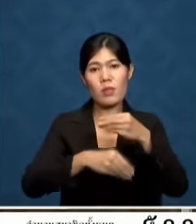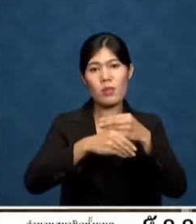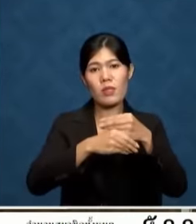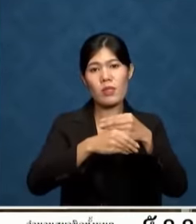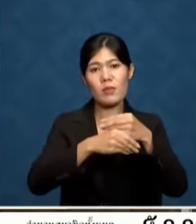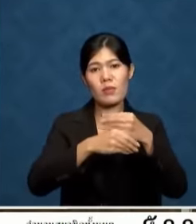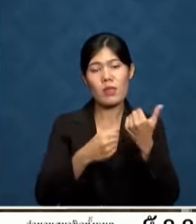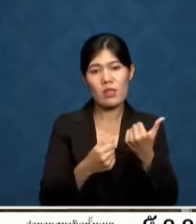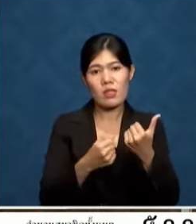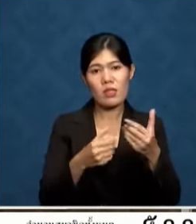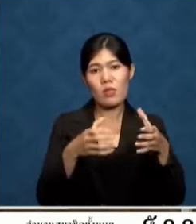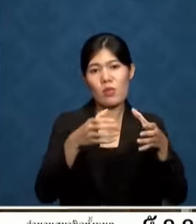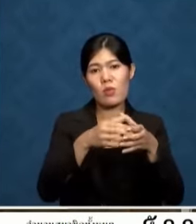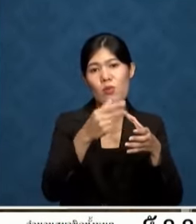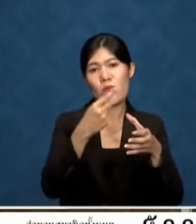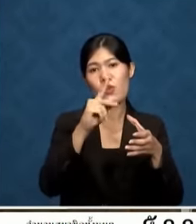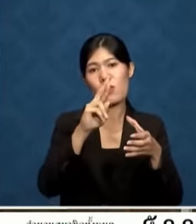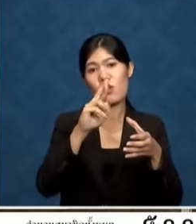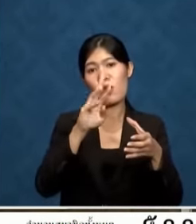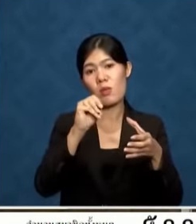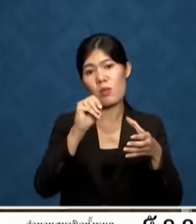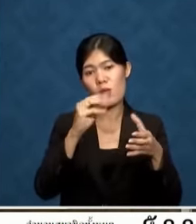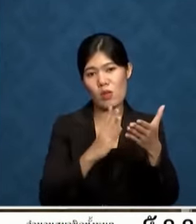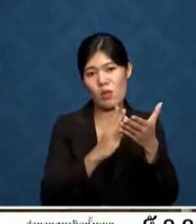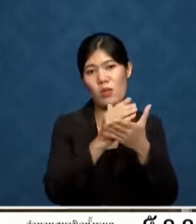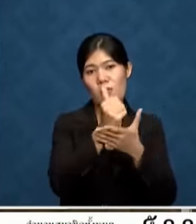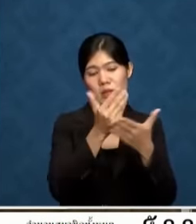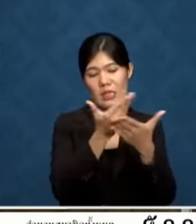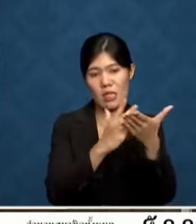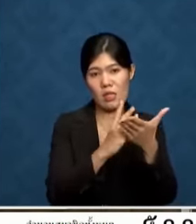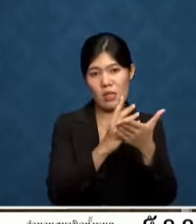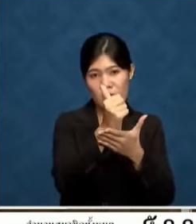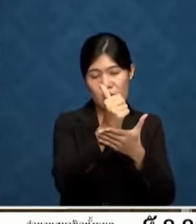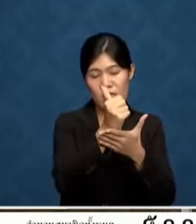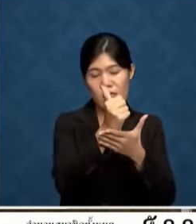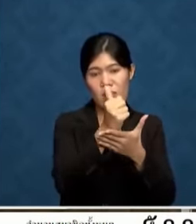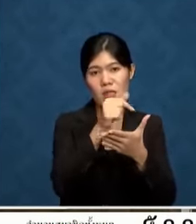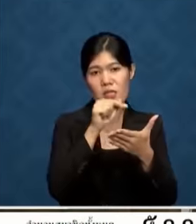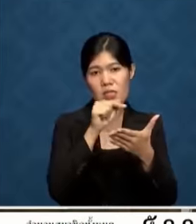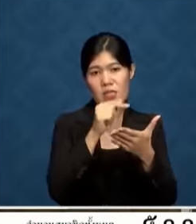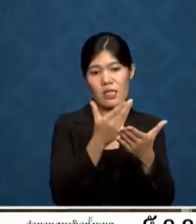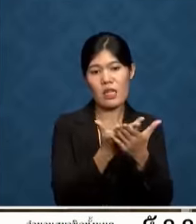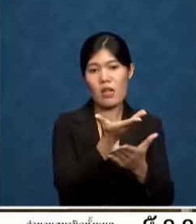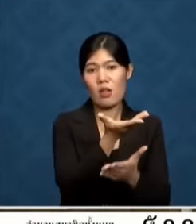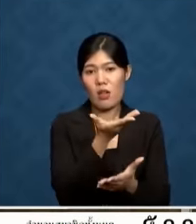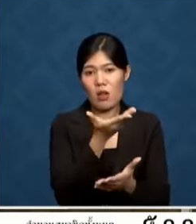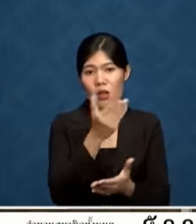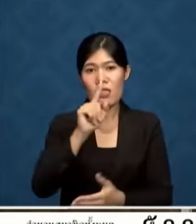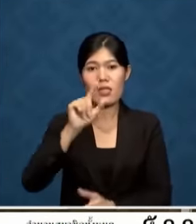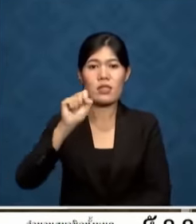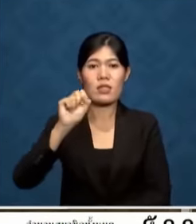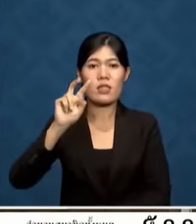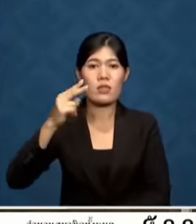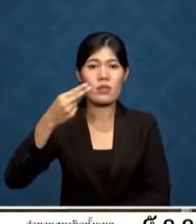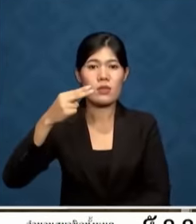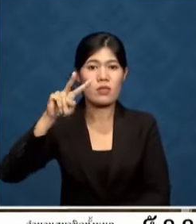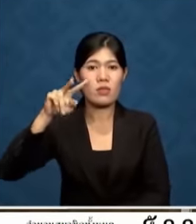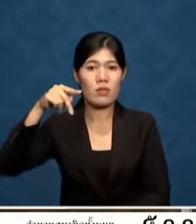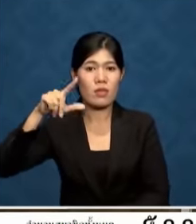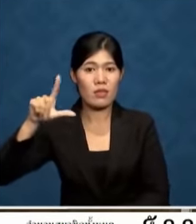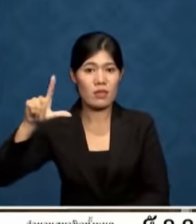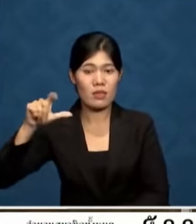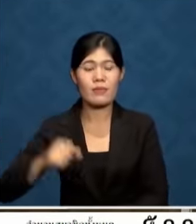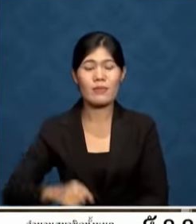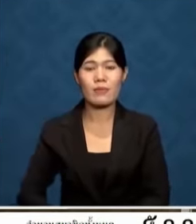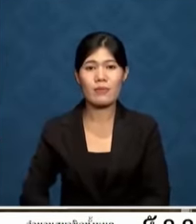เพิ่งอนุมัติไปนั้นที่จะเข้าสาเดือนหน้าขอเงินมาแค่12,000ล้าน